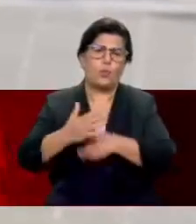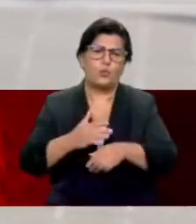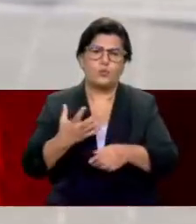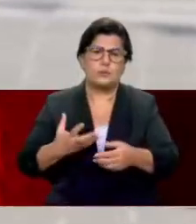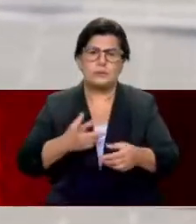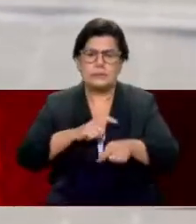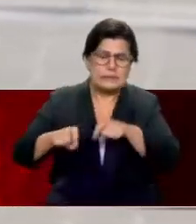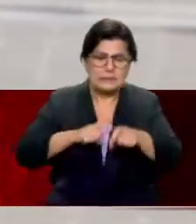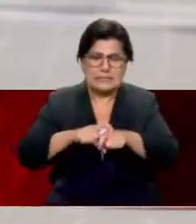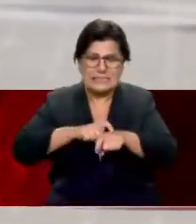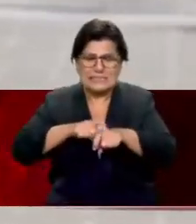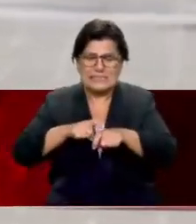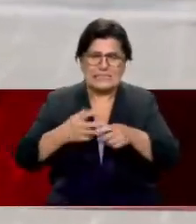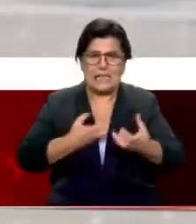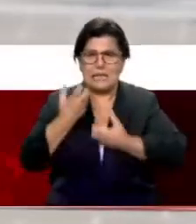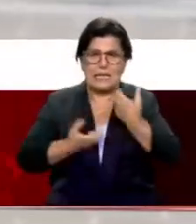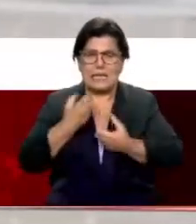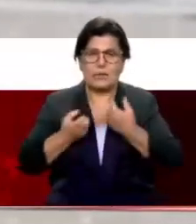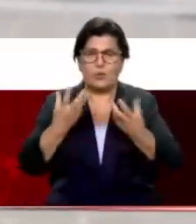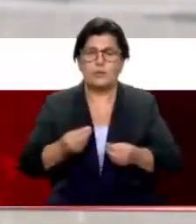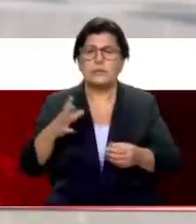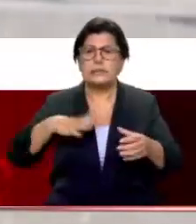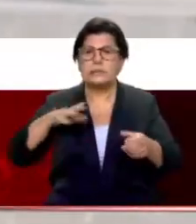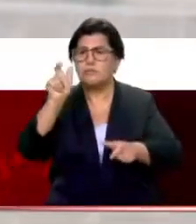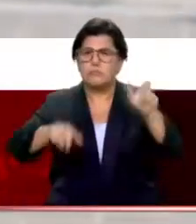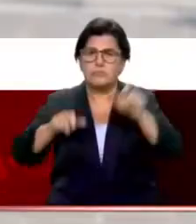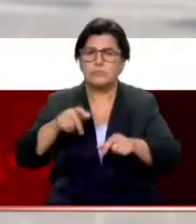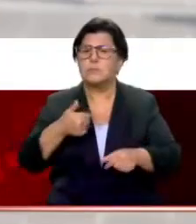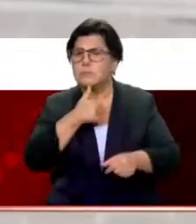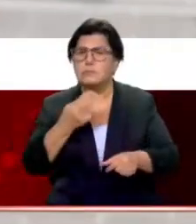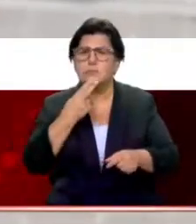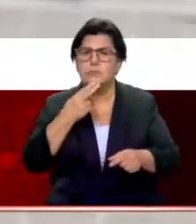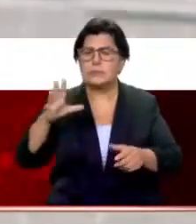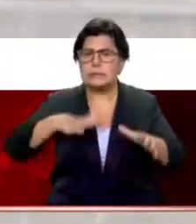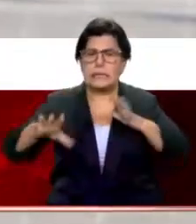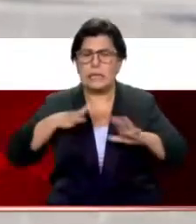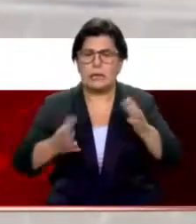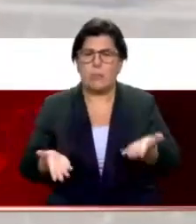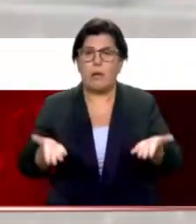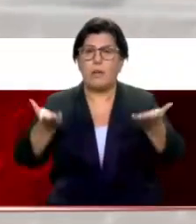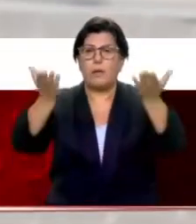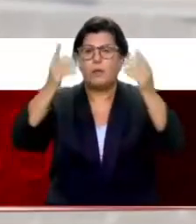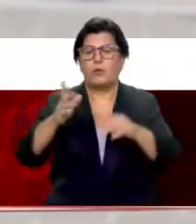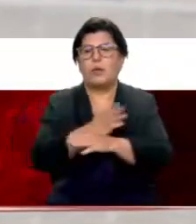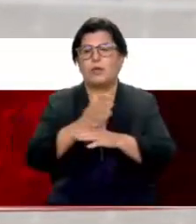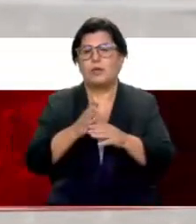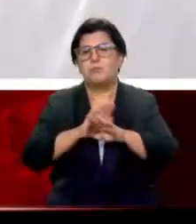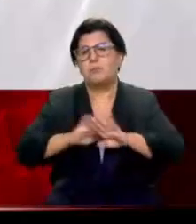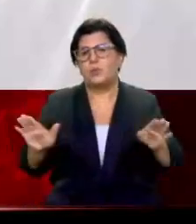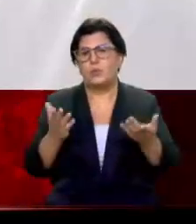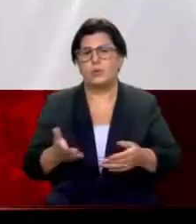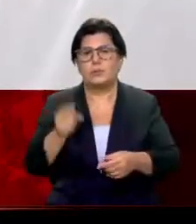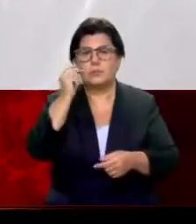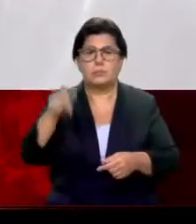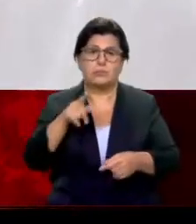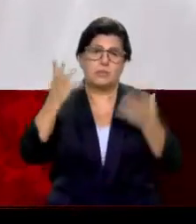stresli geçiyor. Ancak kişilerin talepleri arttıkça bu süreçte uzayabiliyor. İlişkiler bazen bu nedenlerden dolayı bitebiliyor. Birisi